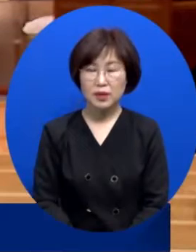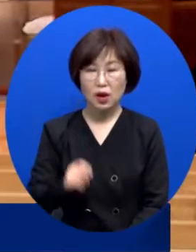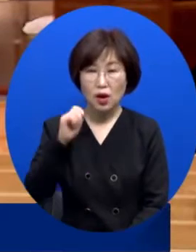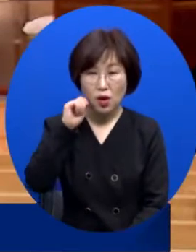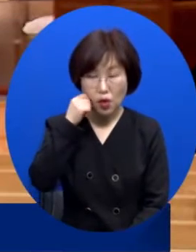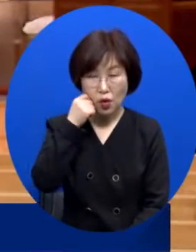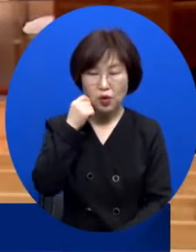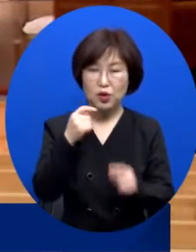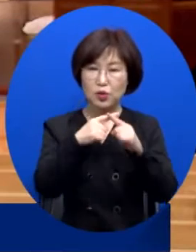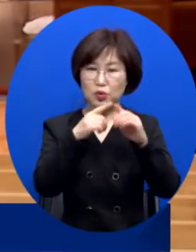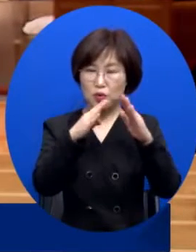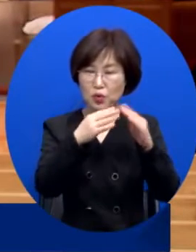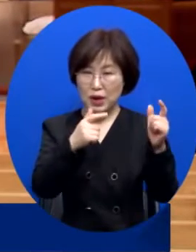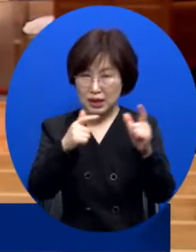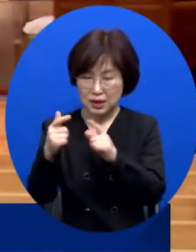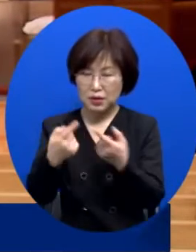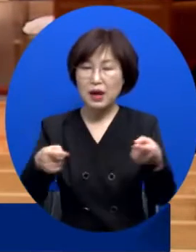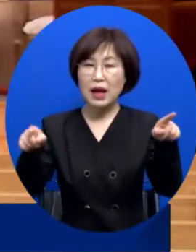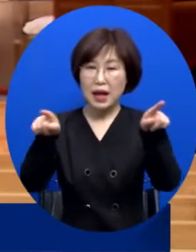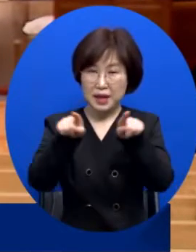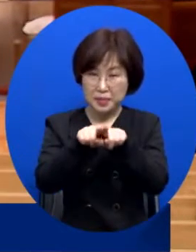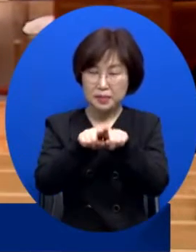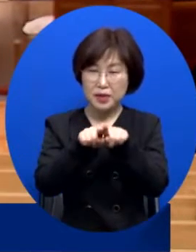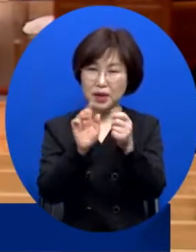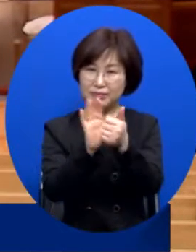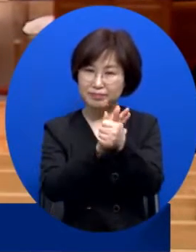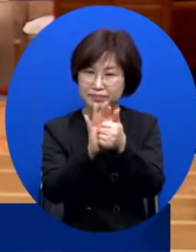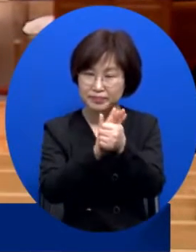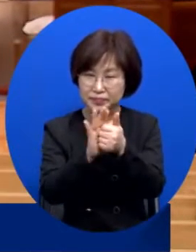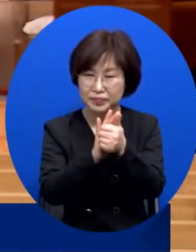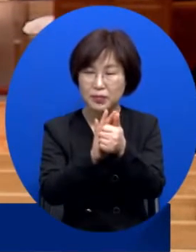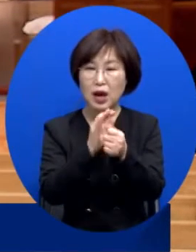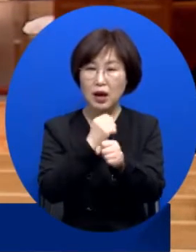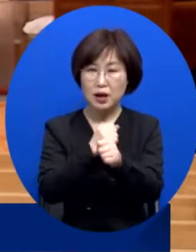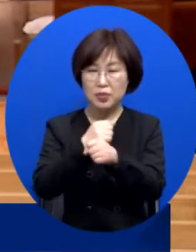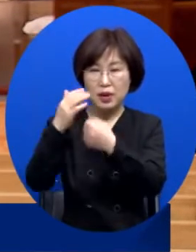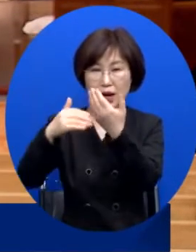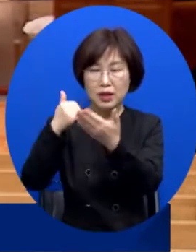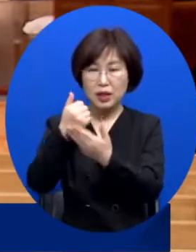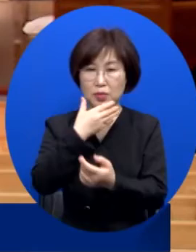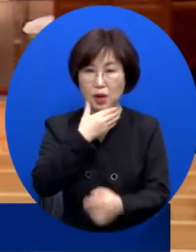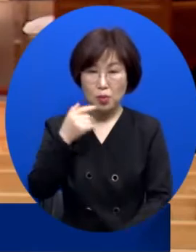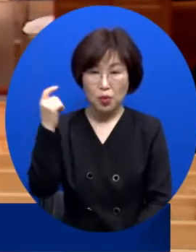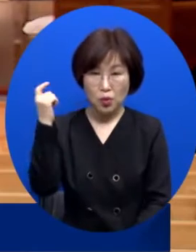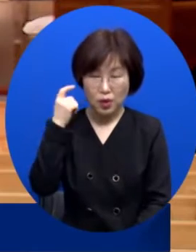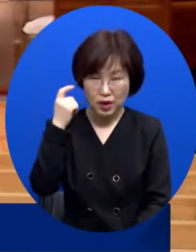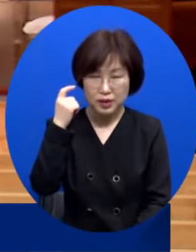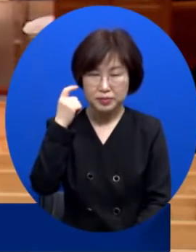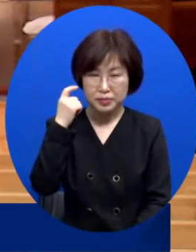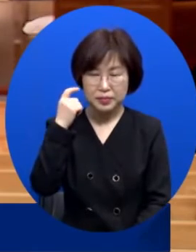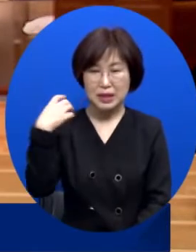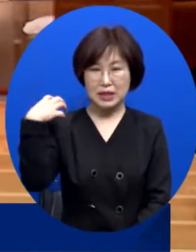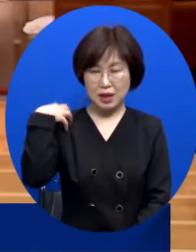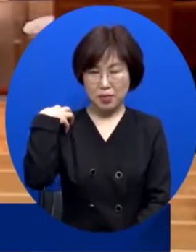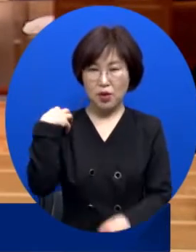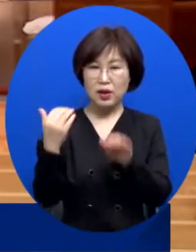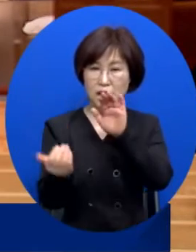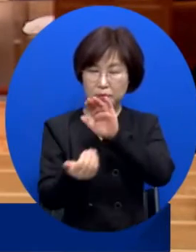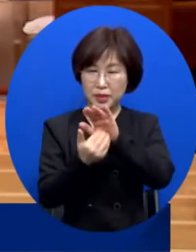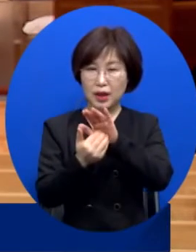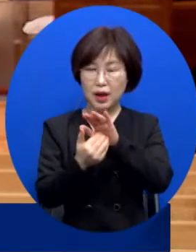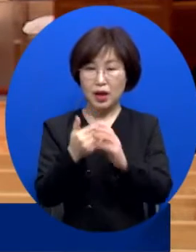함께 손을 잡고 같이 위로하며 또 하나님의 복음적 사명을 감당하기에